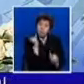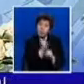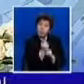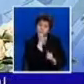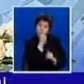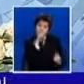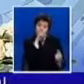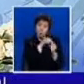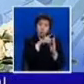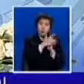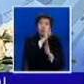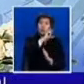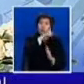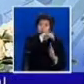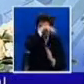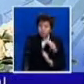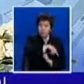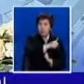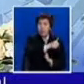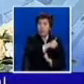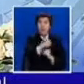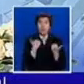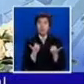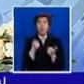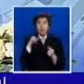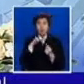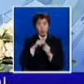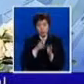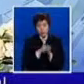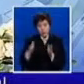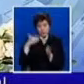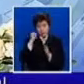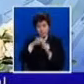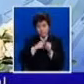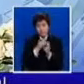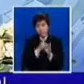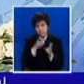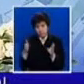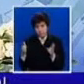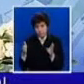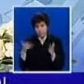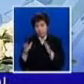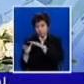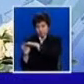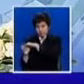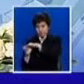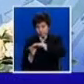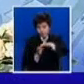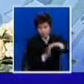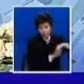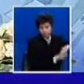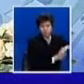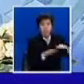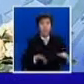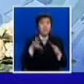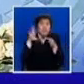การปฏิรูปการศึกษาในรอบนี้นะครับหรือในทศวรรษที่ 2หันมาดูเรื่องของเศรษฐกิจที่เกี่ยวข้องกับพี่น้องประชาชน